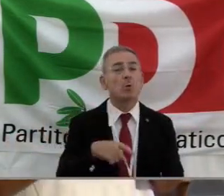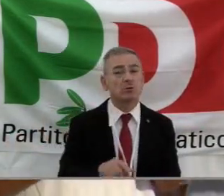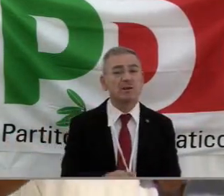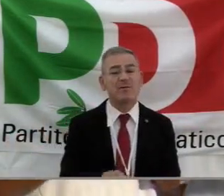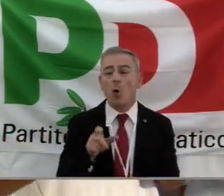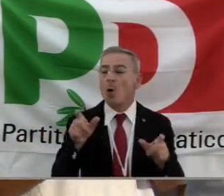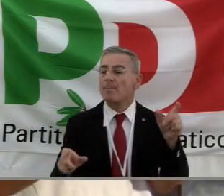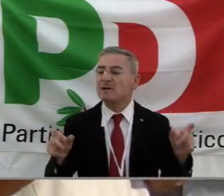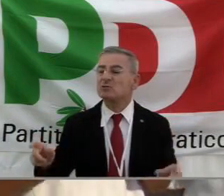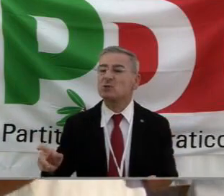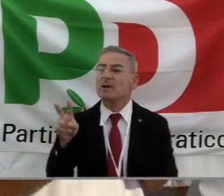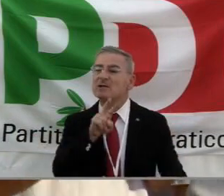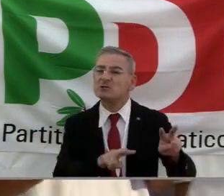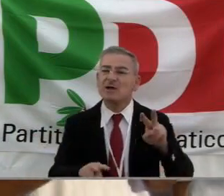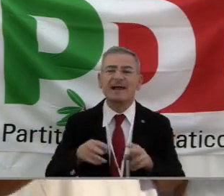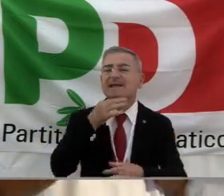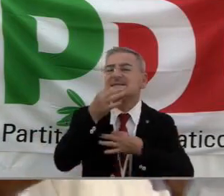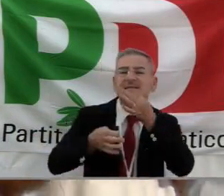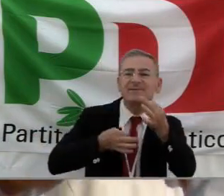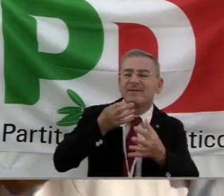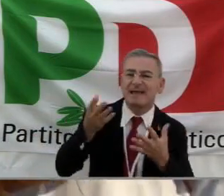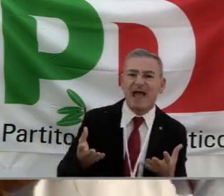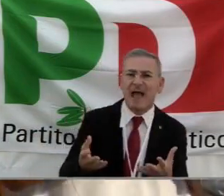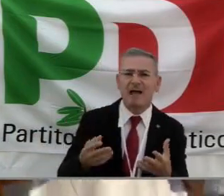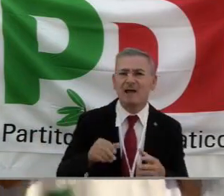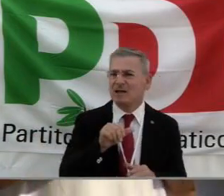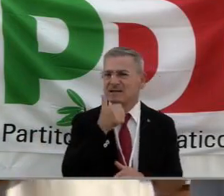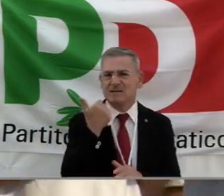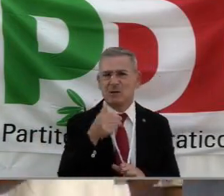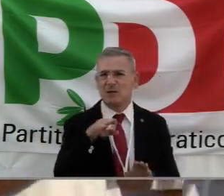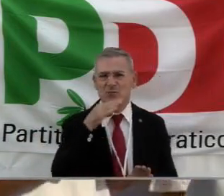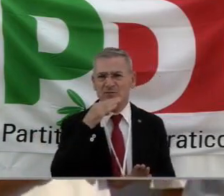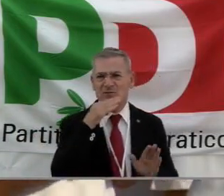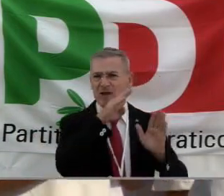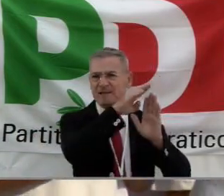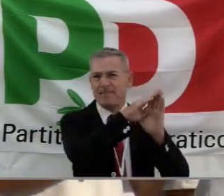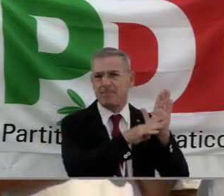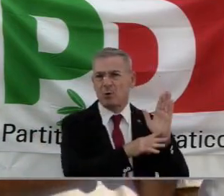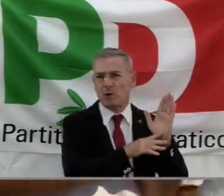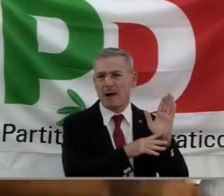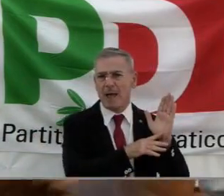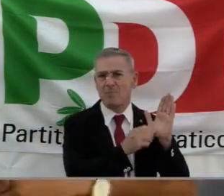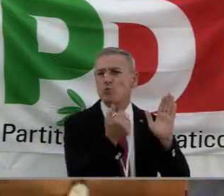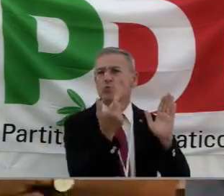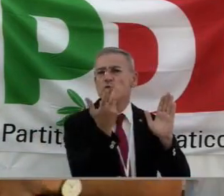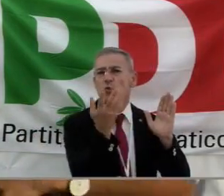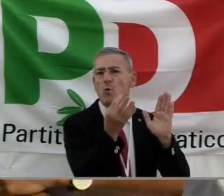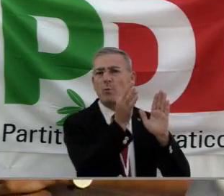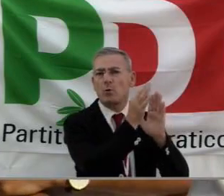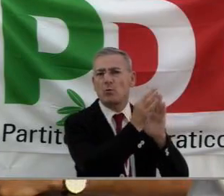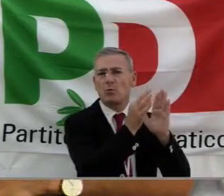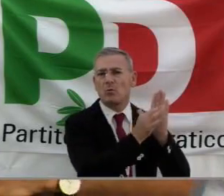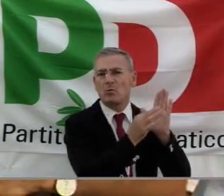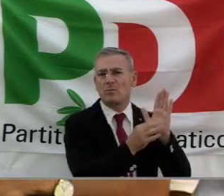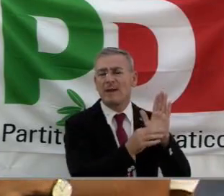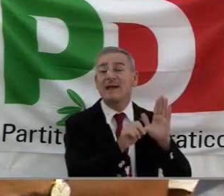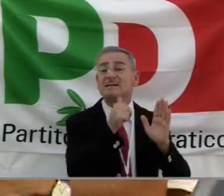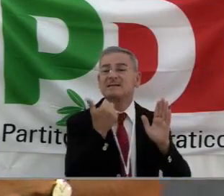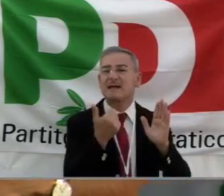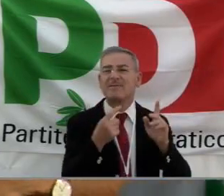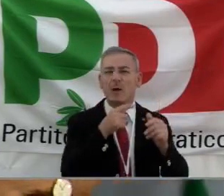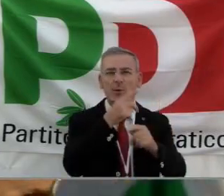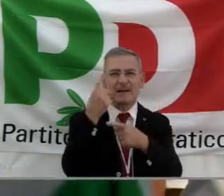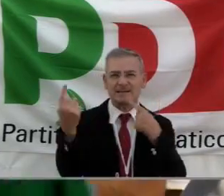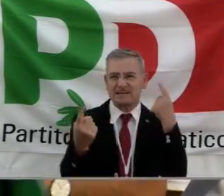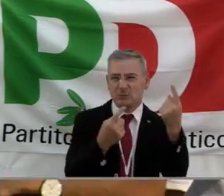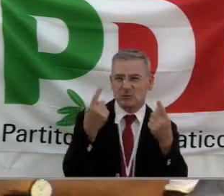un senso e non basta un programma, non basta un numero. Serve una